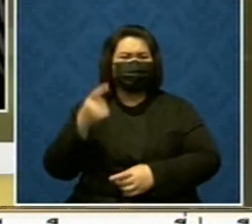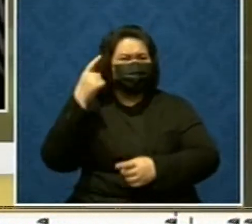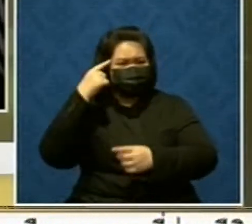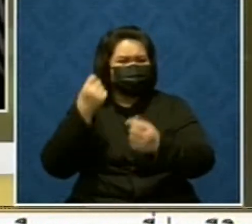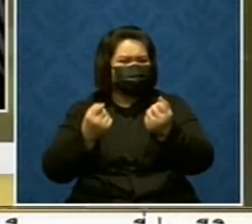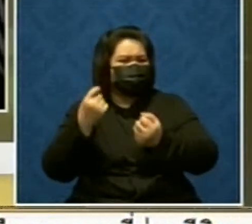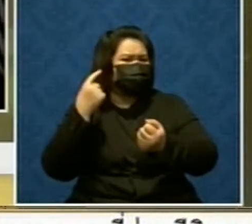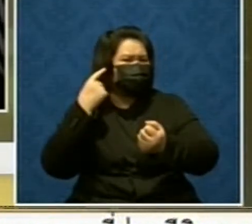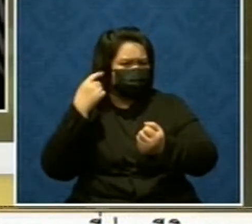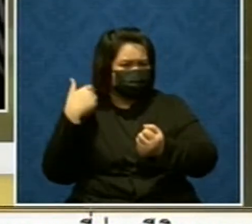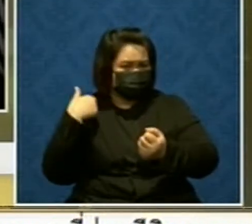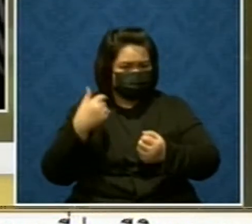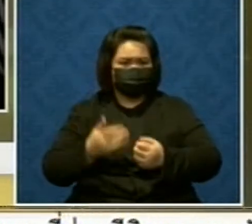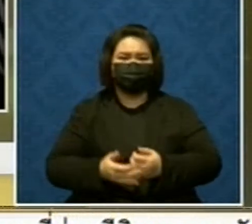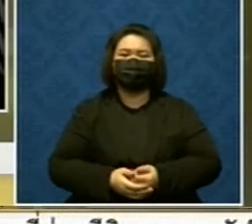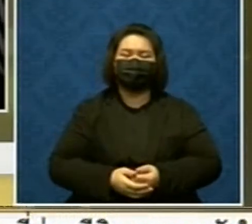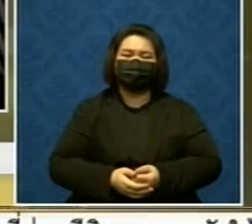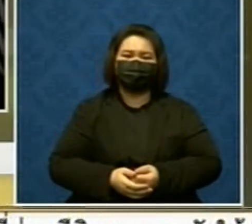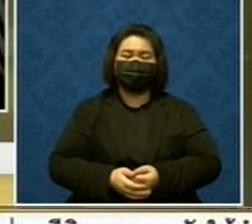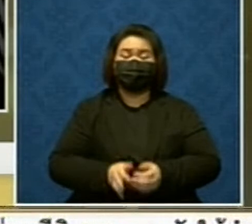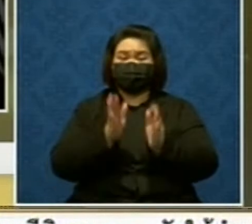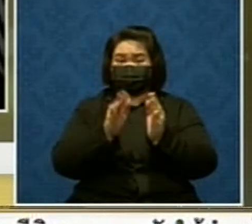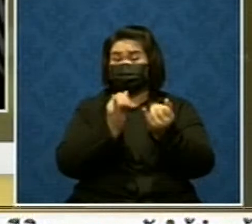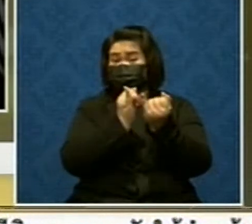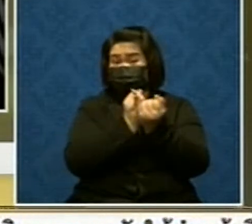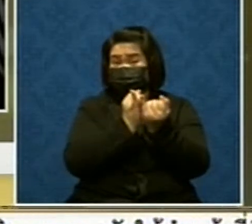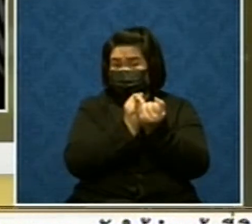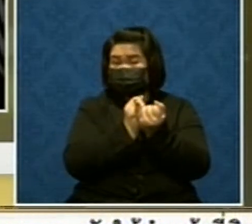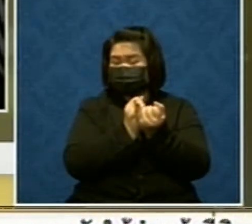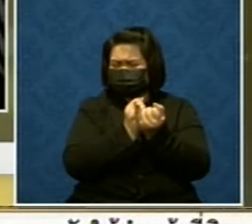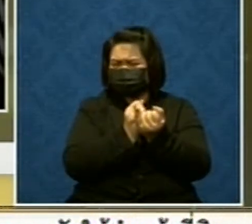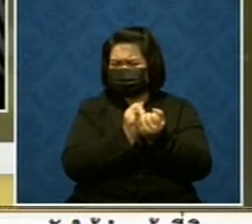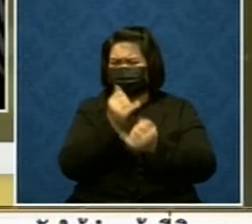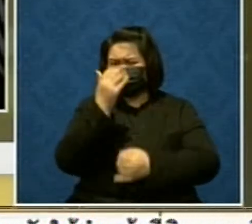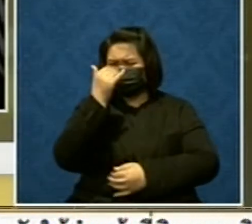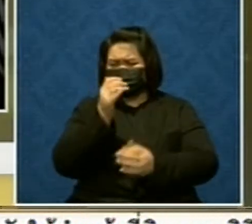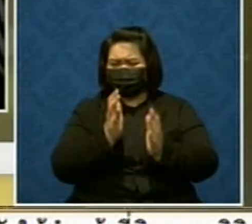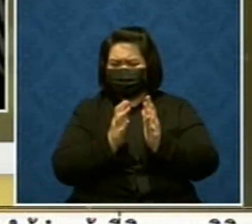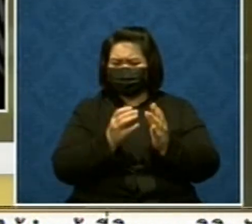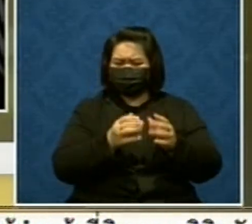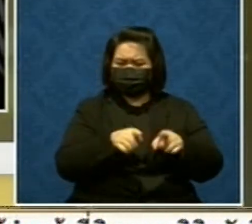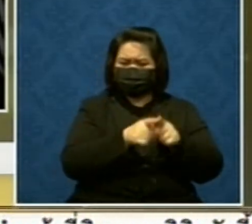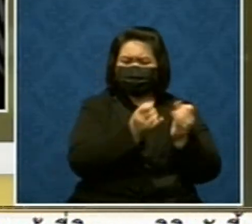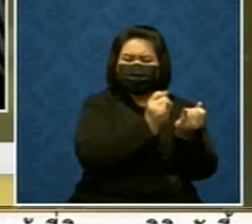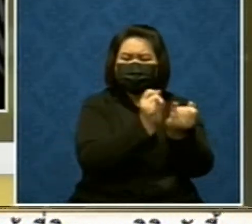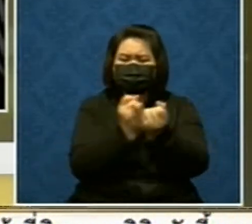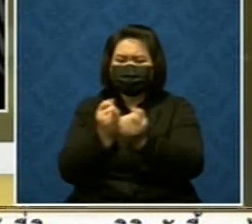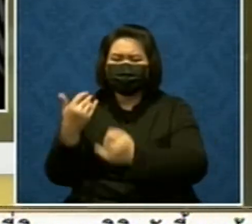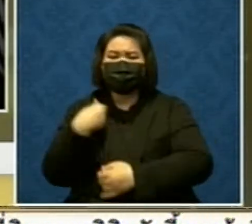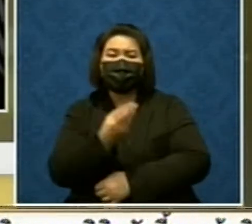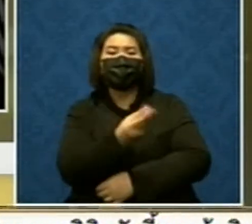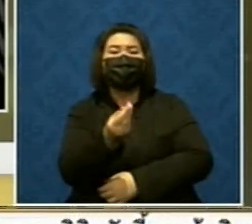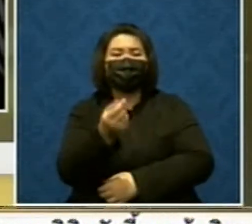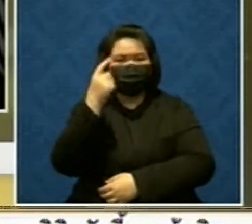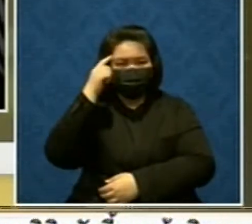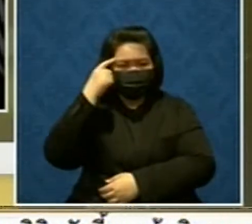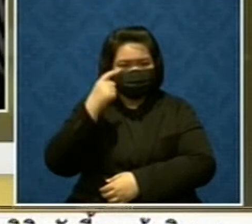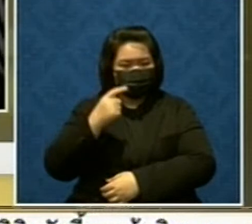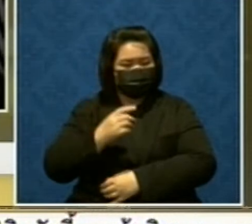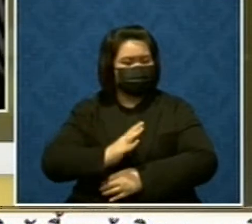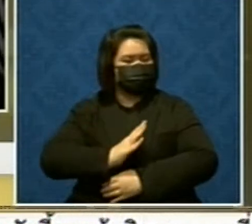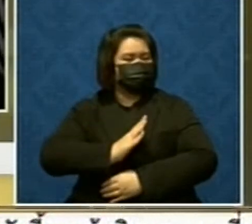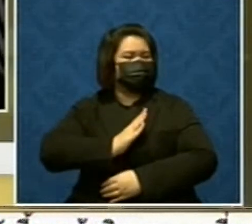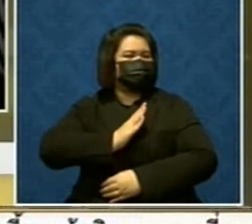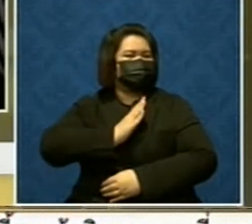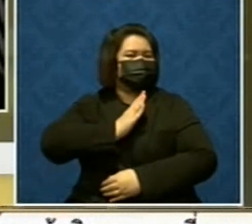ถคนที่ใกล้ชิดท่านแล้วไม่รู้อีกกี่คนที่เป็นยิ่งใหญ่กันเหลือเกินผ